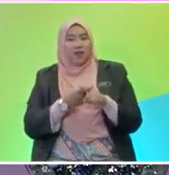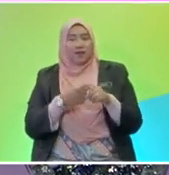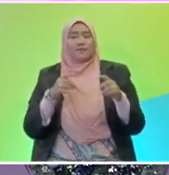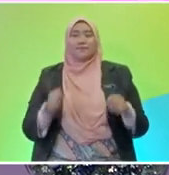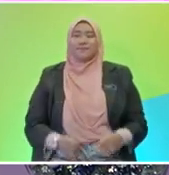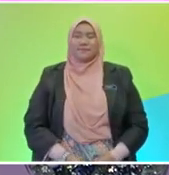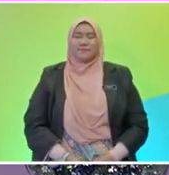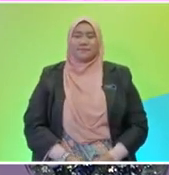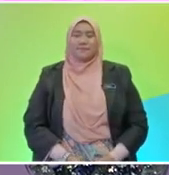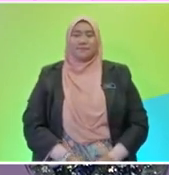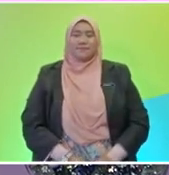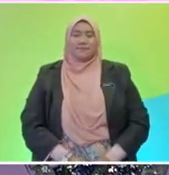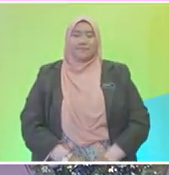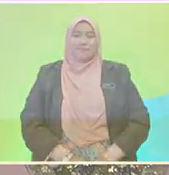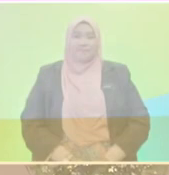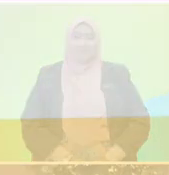TVN